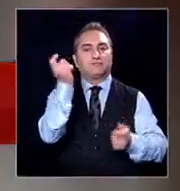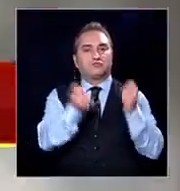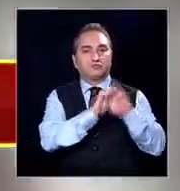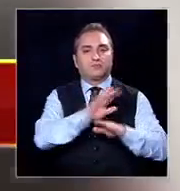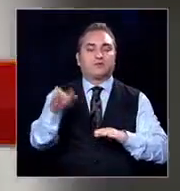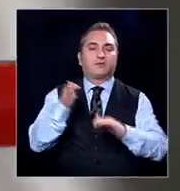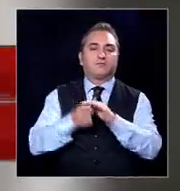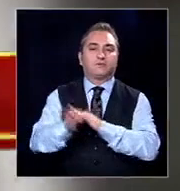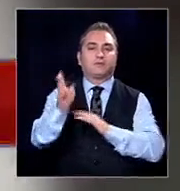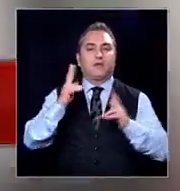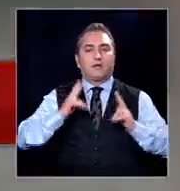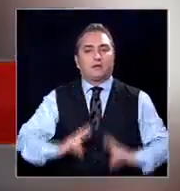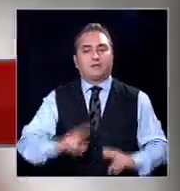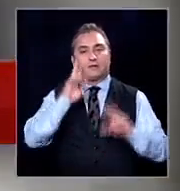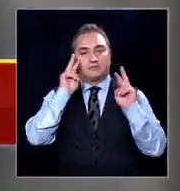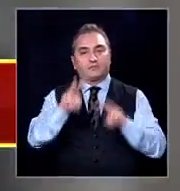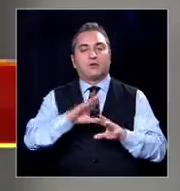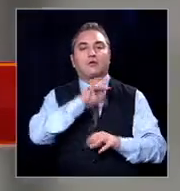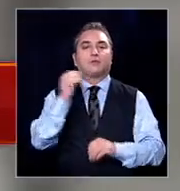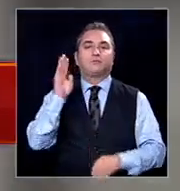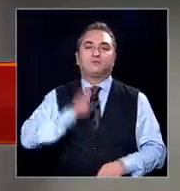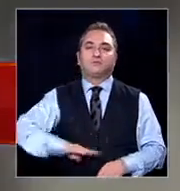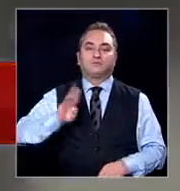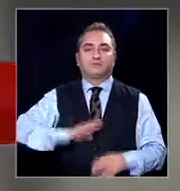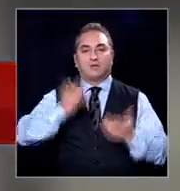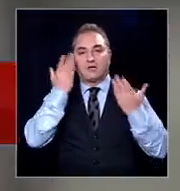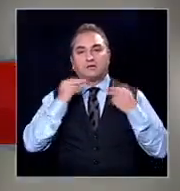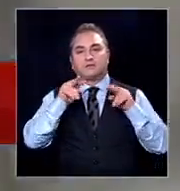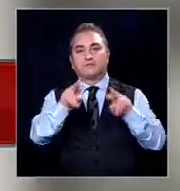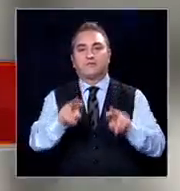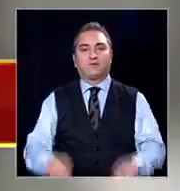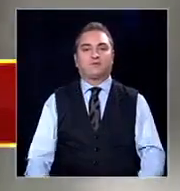anlara tanıklık edenlerse isyandaydı. Yani cam sileceğim diye.